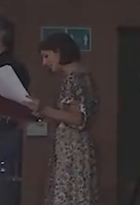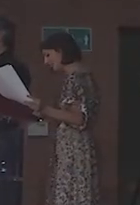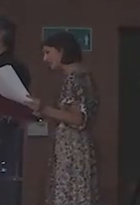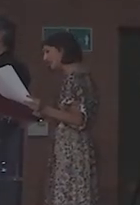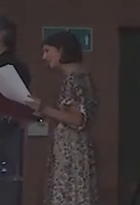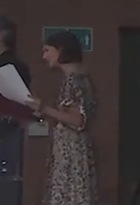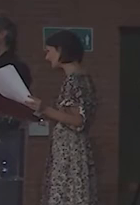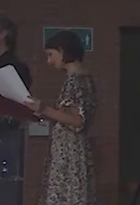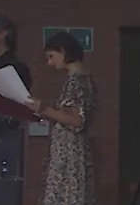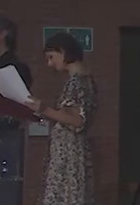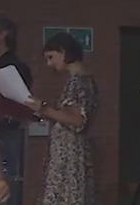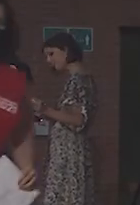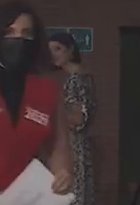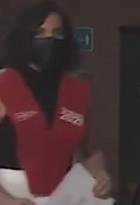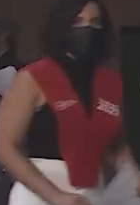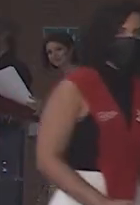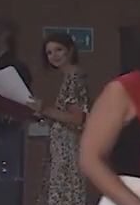Darisbel Correa Padrón.